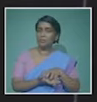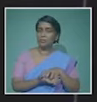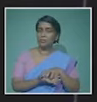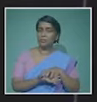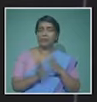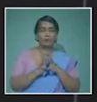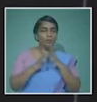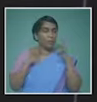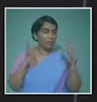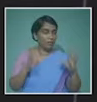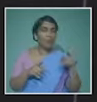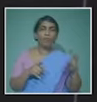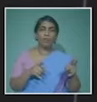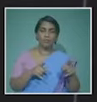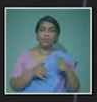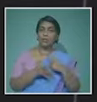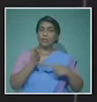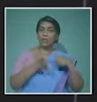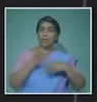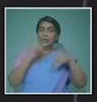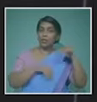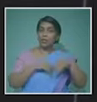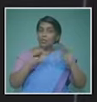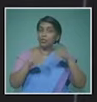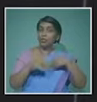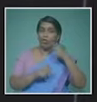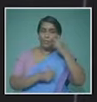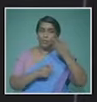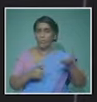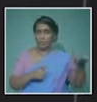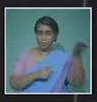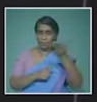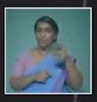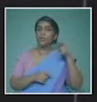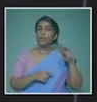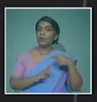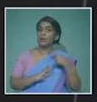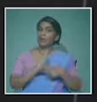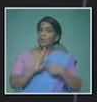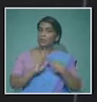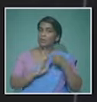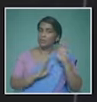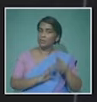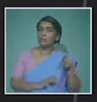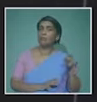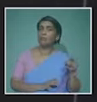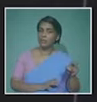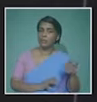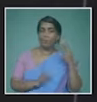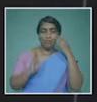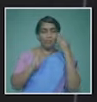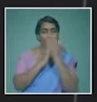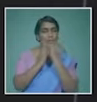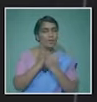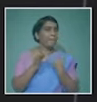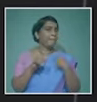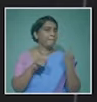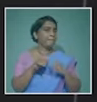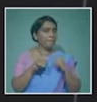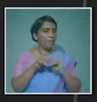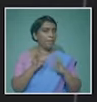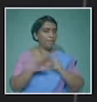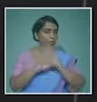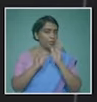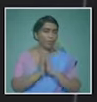அவற்றுக்கு நாங்கள் பதிலளிக்க வேண்டும். சவன் அவர்களை இந்த நாட்டிலே இடம்பெற்ற நிலைமைகள் பிரச்சனைகள் சம்பந்தமாக நாங்கள் எல்லோரும் அறிவோம்.